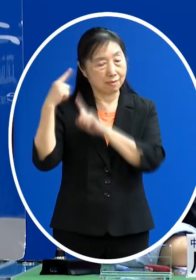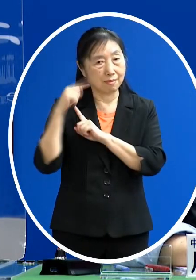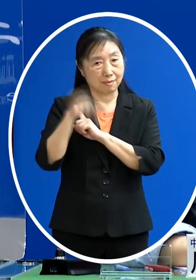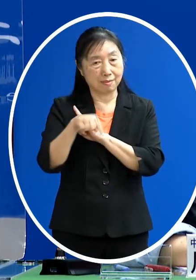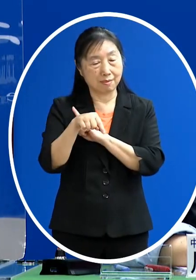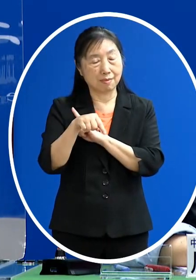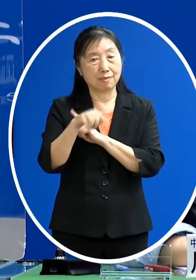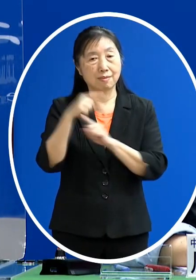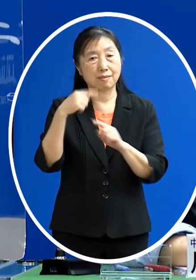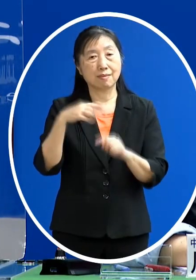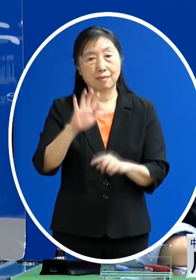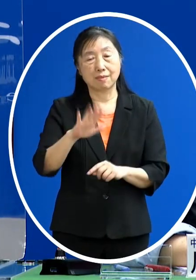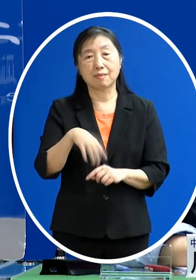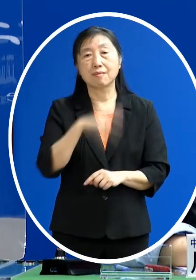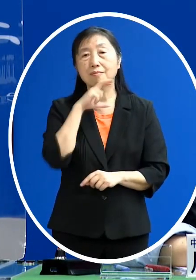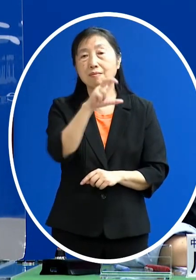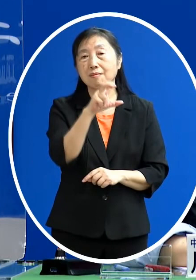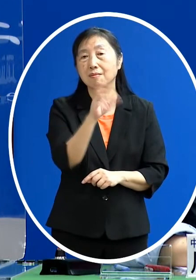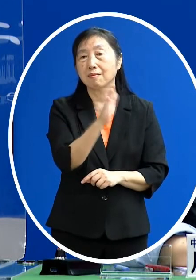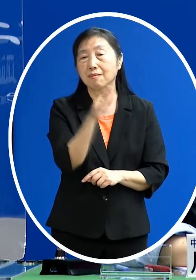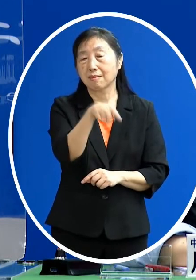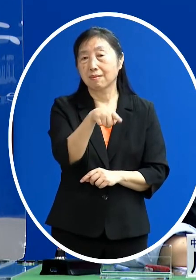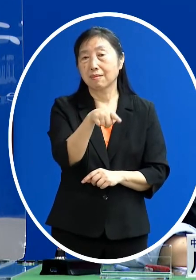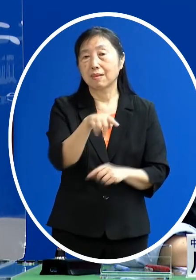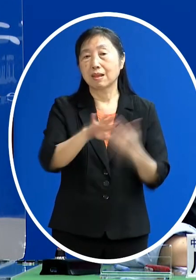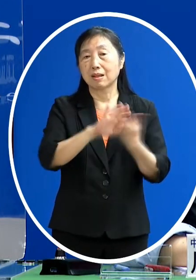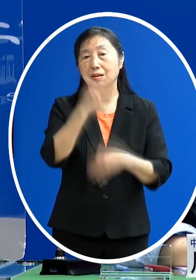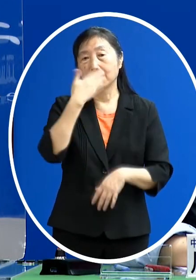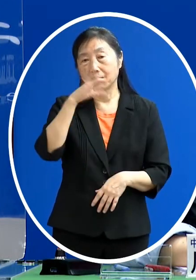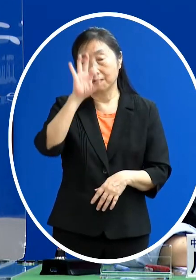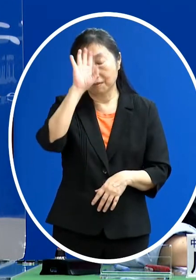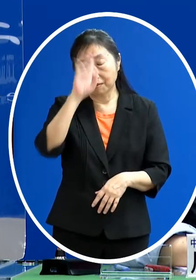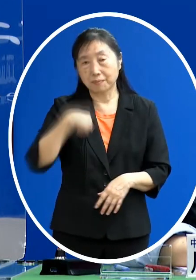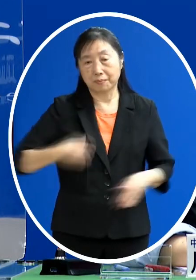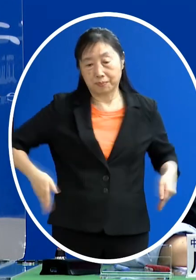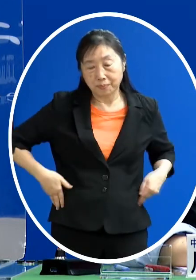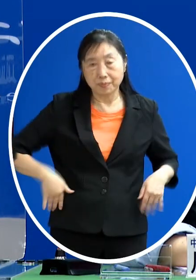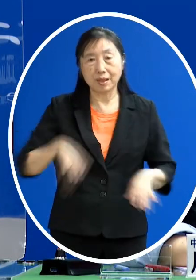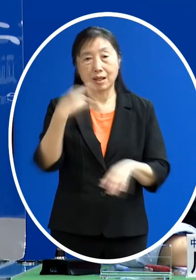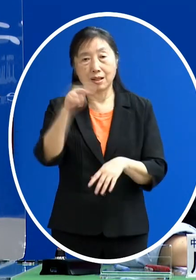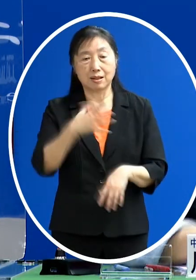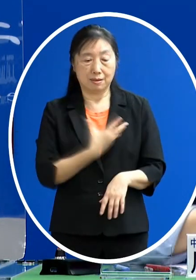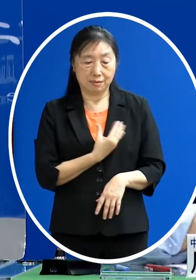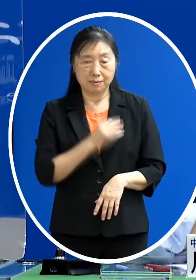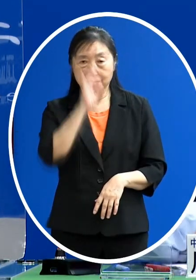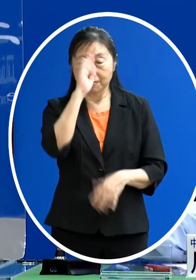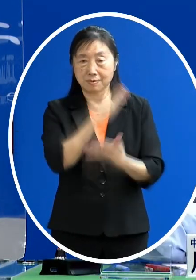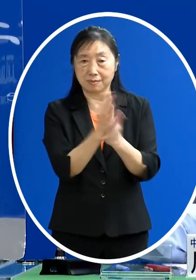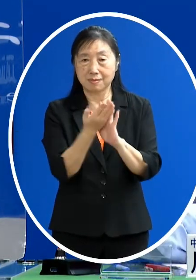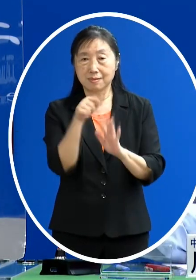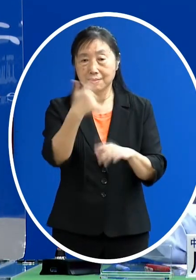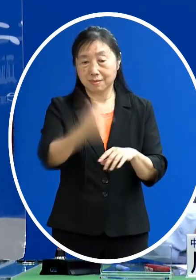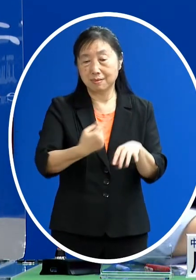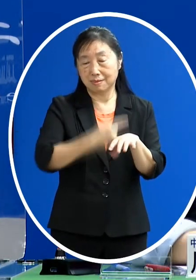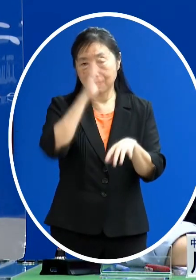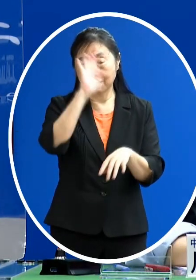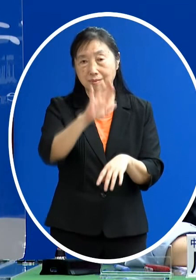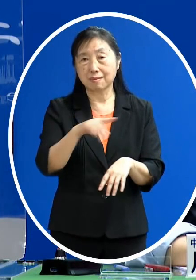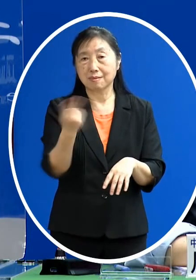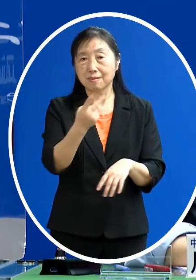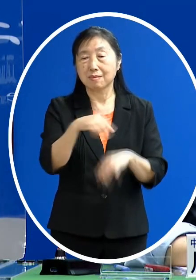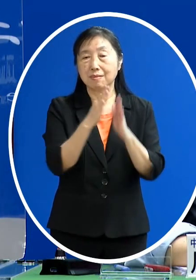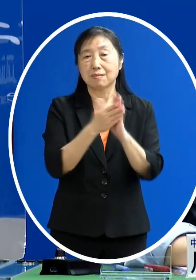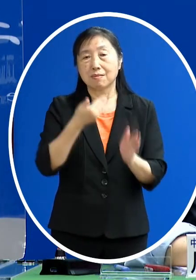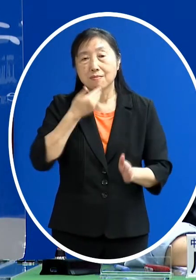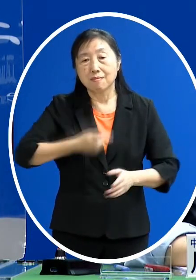压的病史哈，70多岁的这一位呢有糖尿病、慢性肾病跟心血管疾病的病史哈，这2位较高龄的